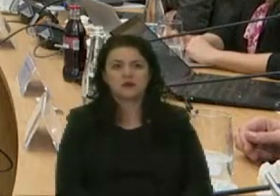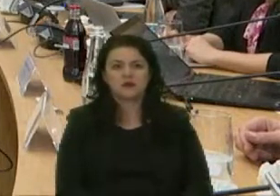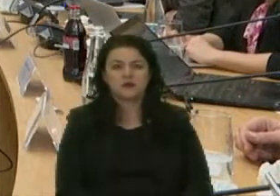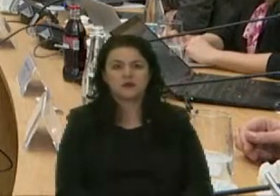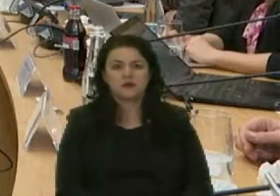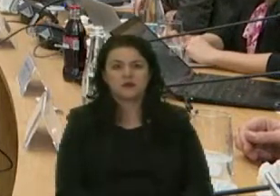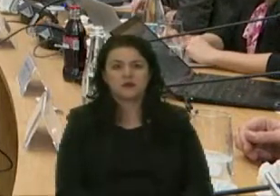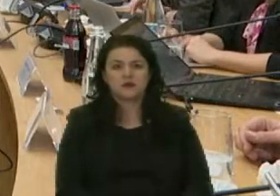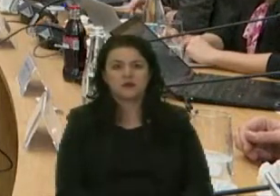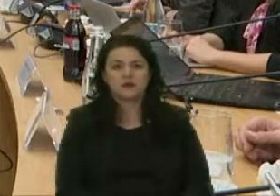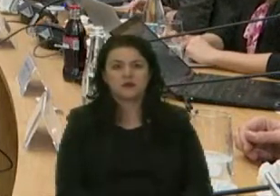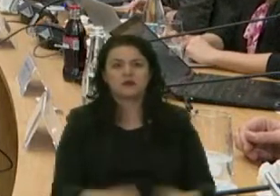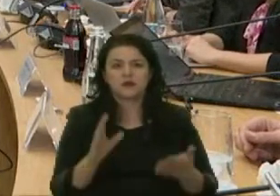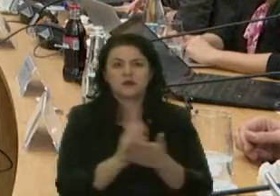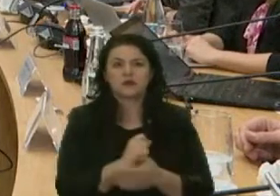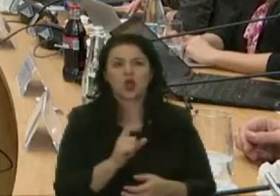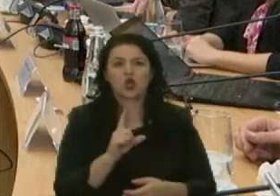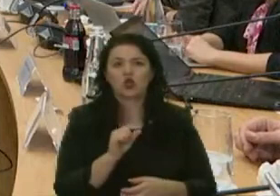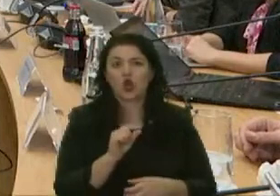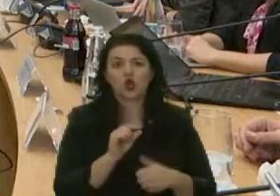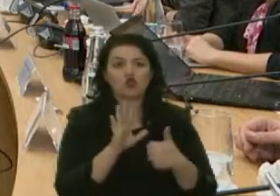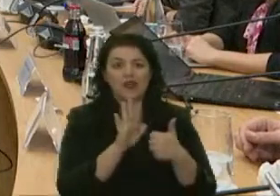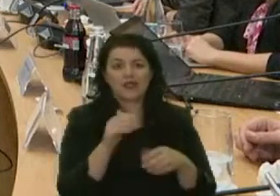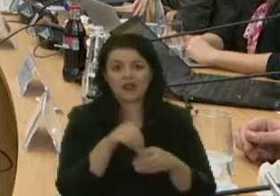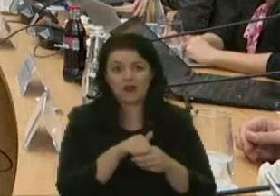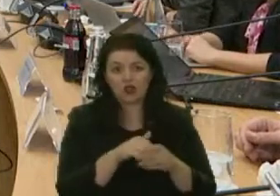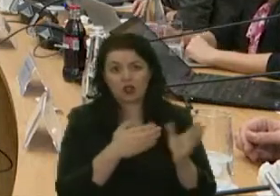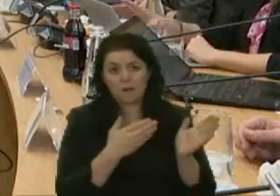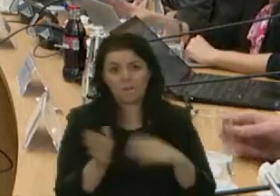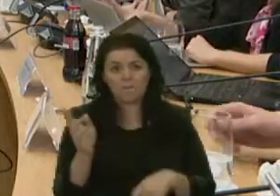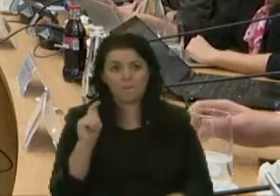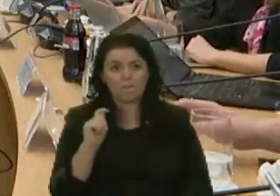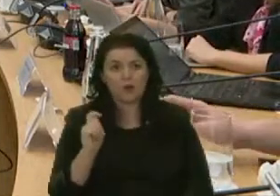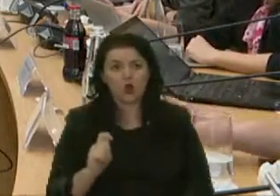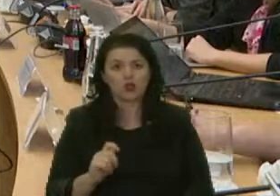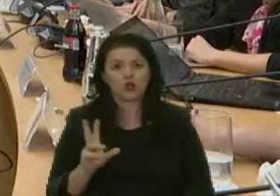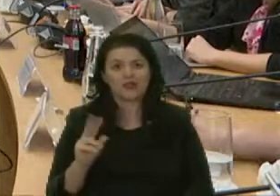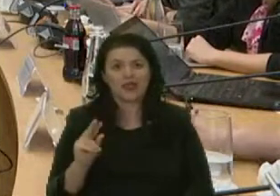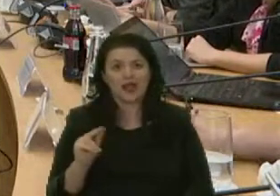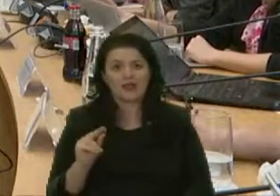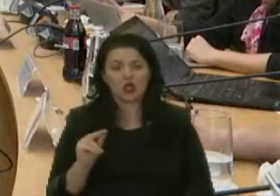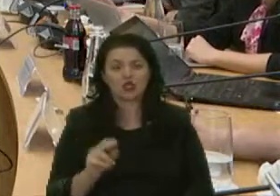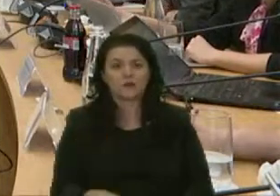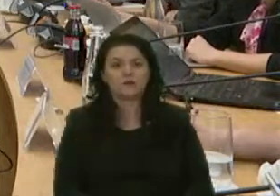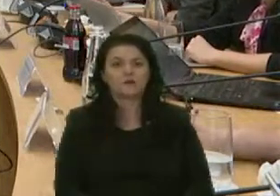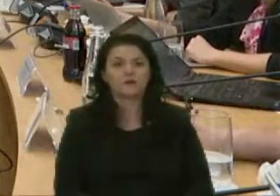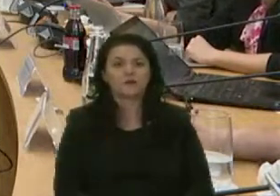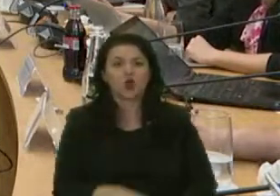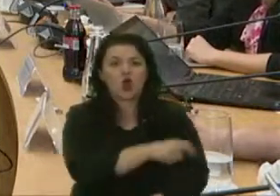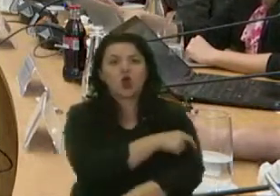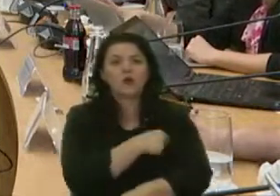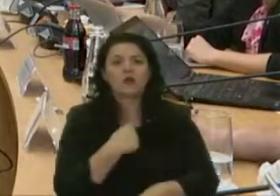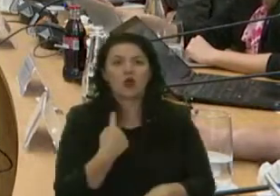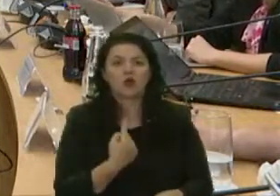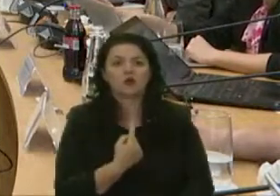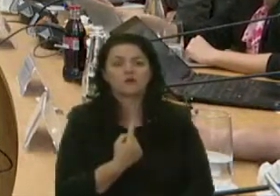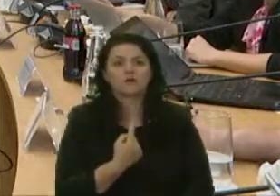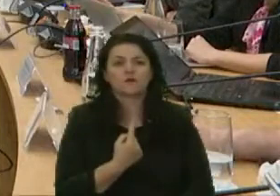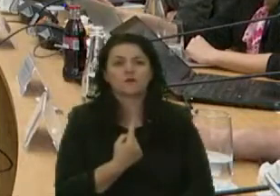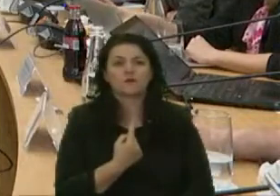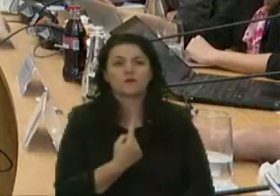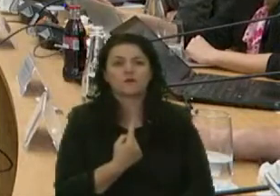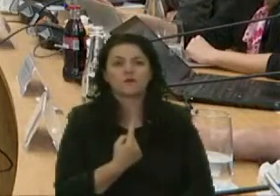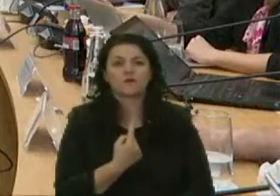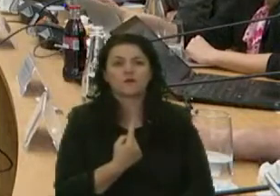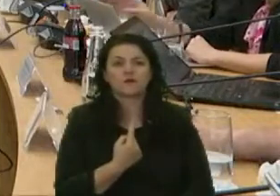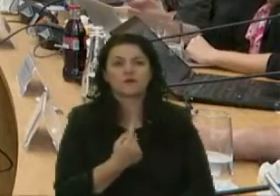29 Proiectul a trecut cu 26 de voturi proiectul numărul 30 Comisia 1 Comisia de buget AV favorabil proiectul vă rog